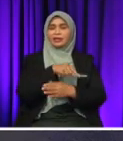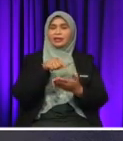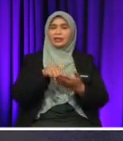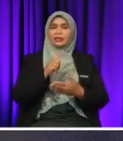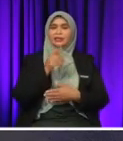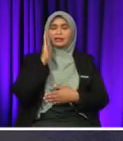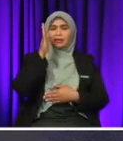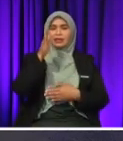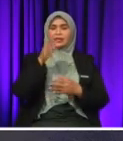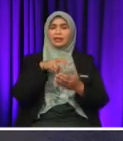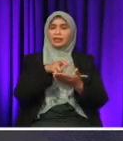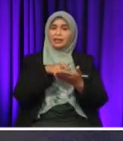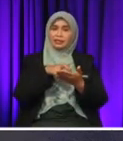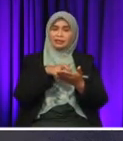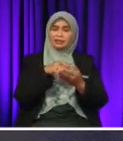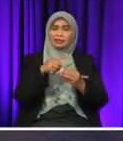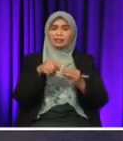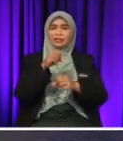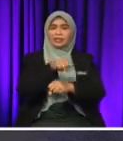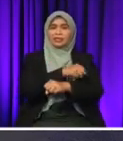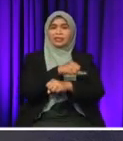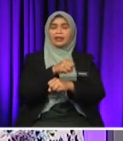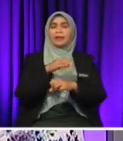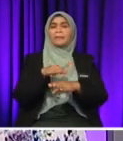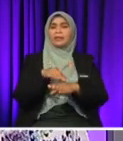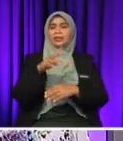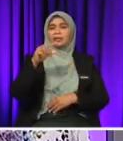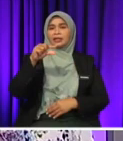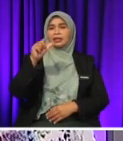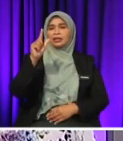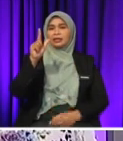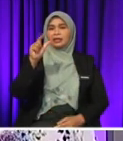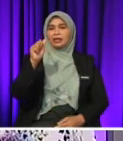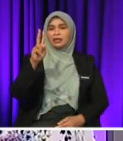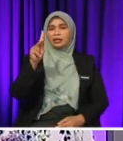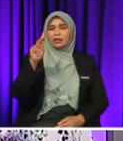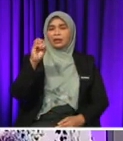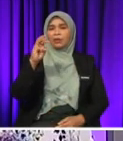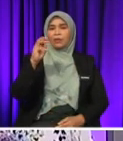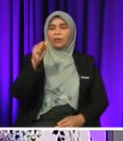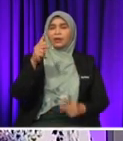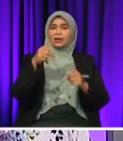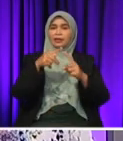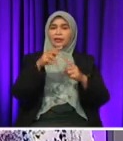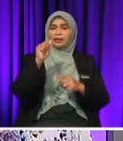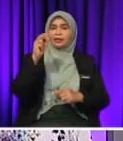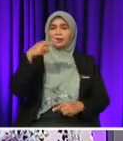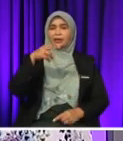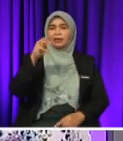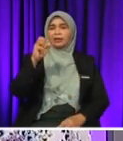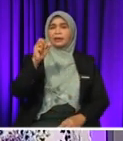tentang sebuah saja yaitu sajak pada glaukoma ke Ahmad tapi hari ini kita akan fokus kepada tiga bagian yaitu